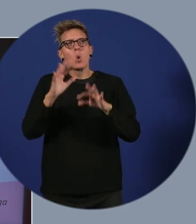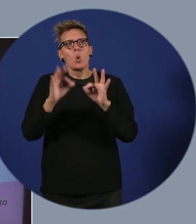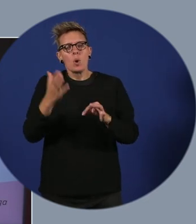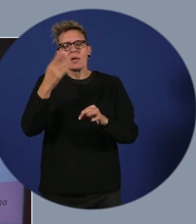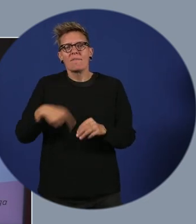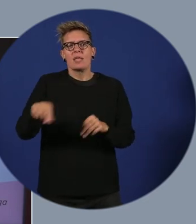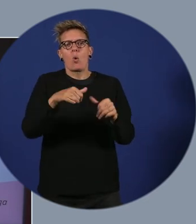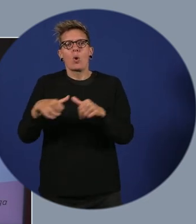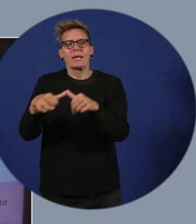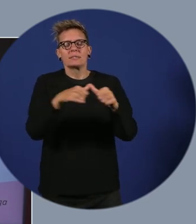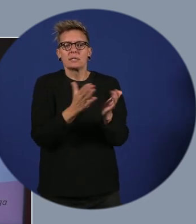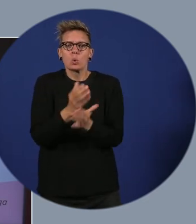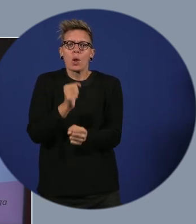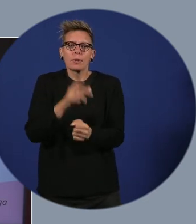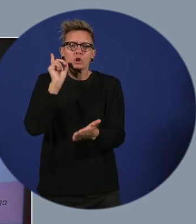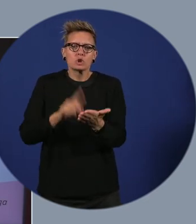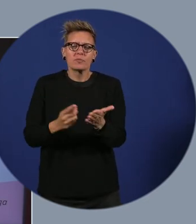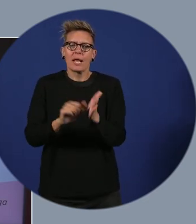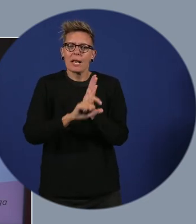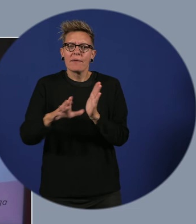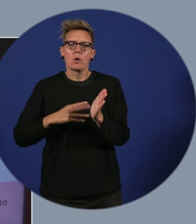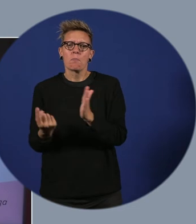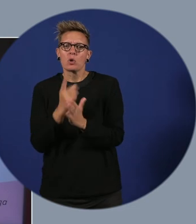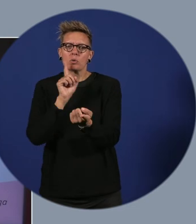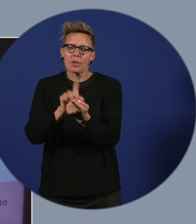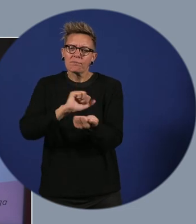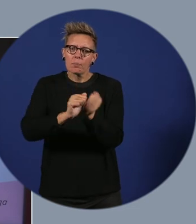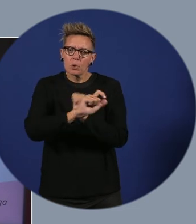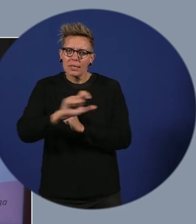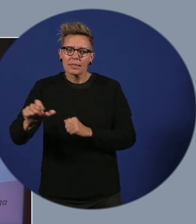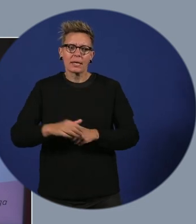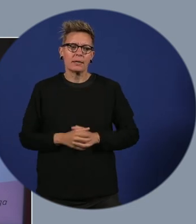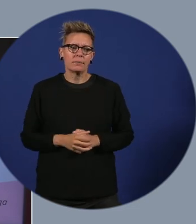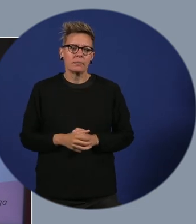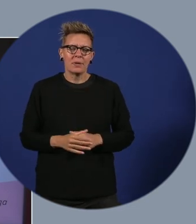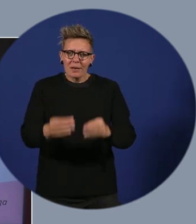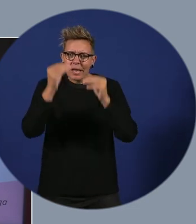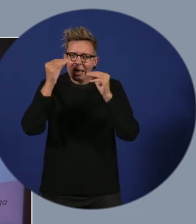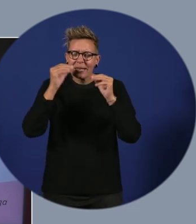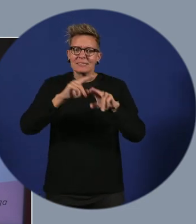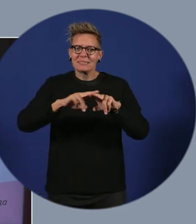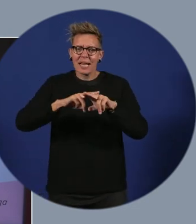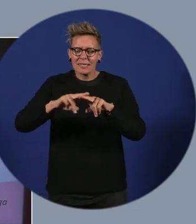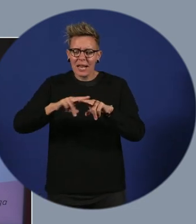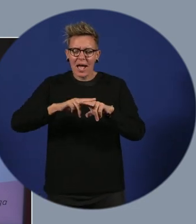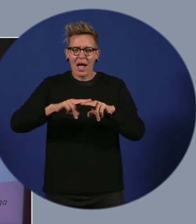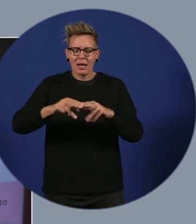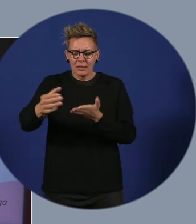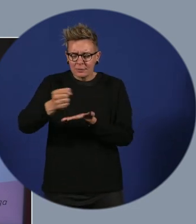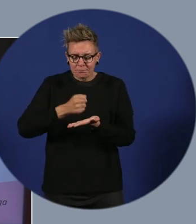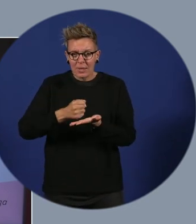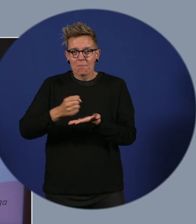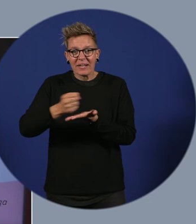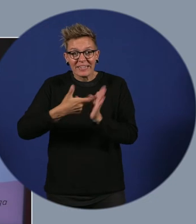organisera någonting i skolan som gör att eleverna får det där mötet med politiker och lär känna partisystemet